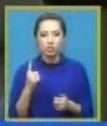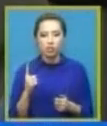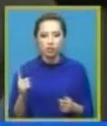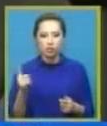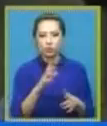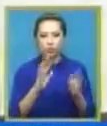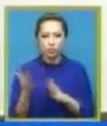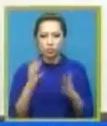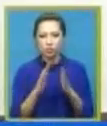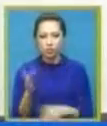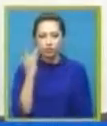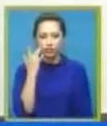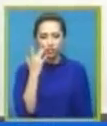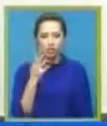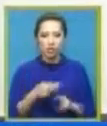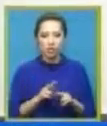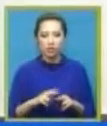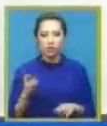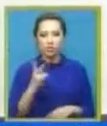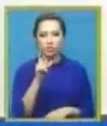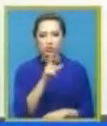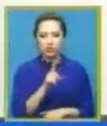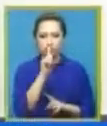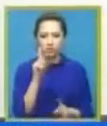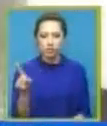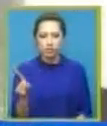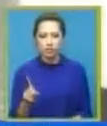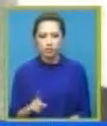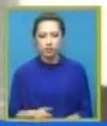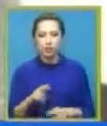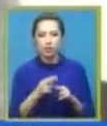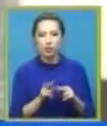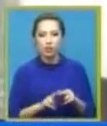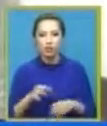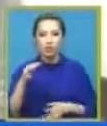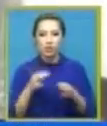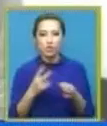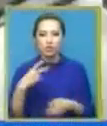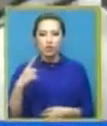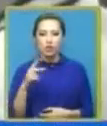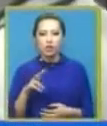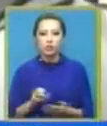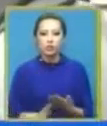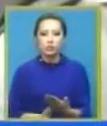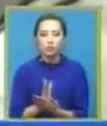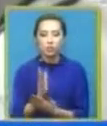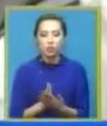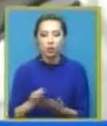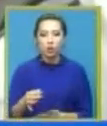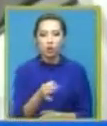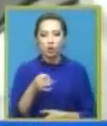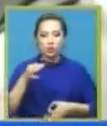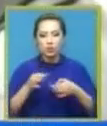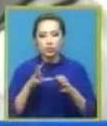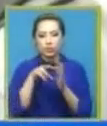Көрдіңіз бе? Ермахан Еркінұлы Сарыағаш аудандық сотының төрағасы. Сот саласында 21 жыл еңбек еткен ол облыстық соттың